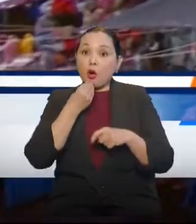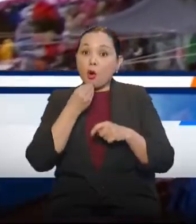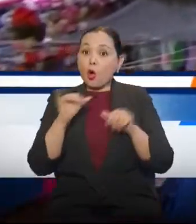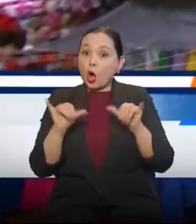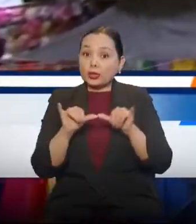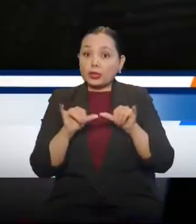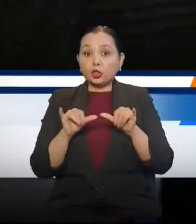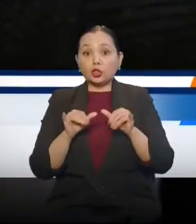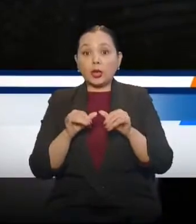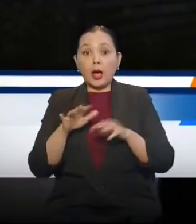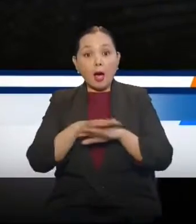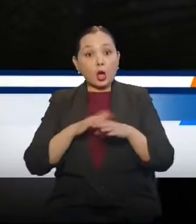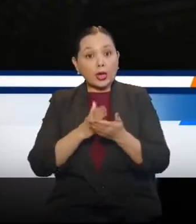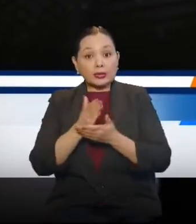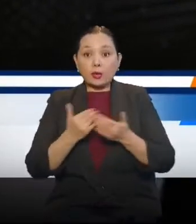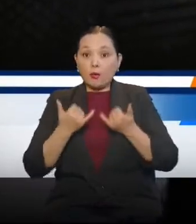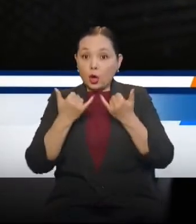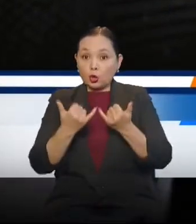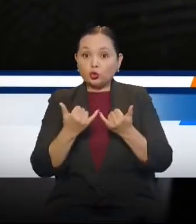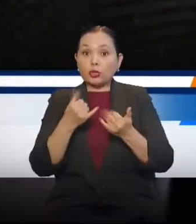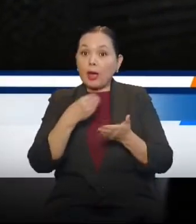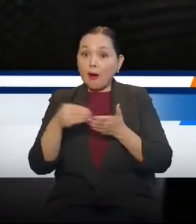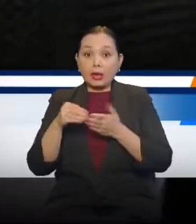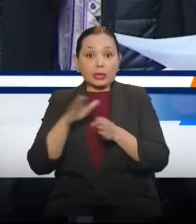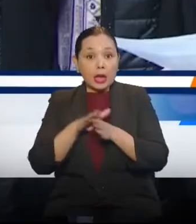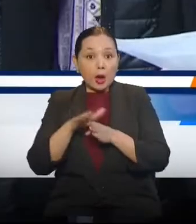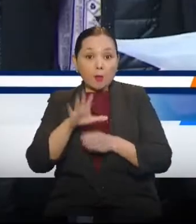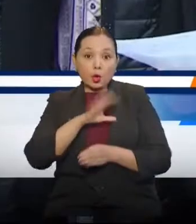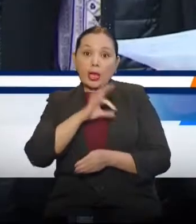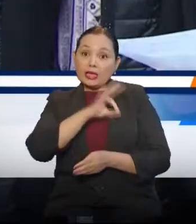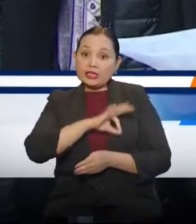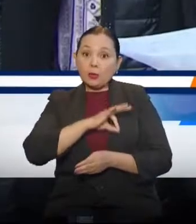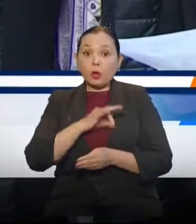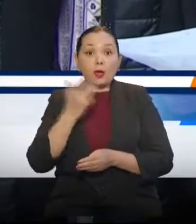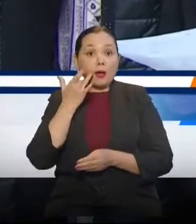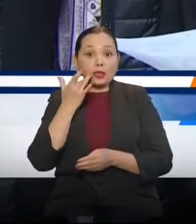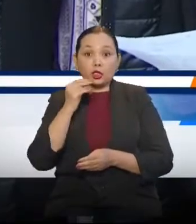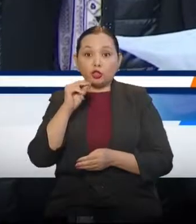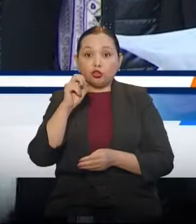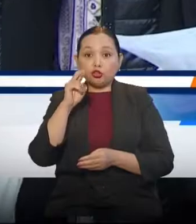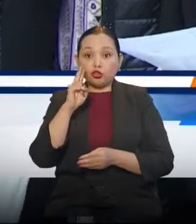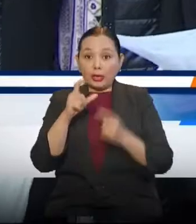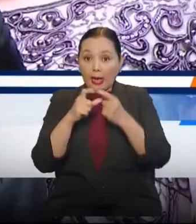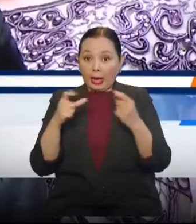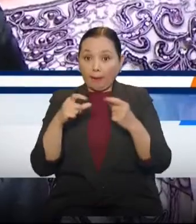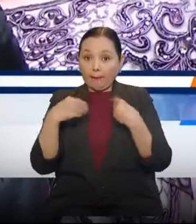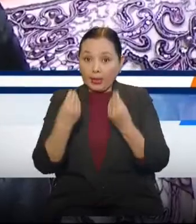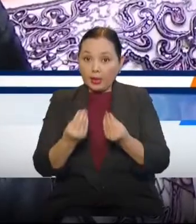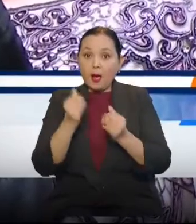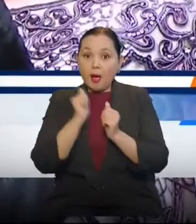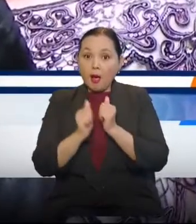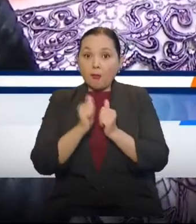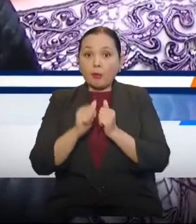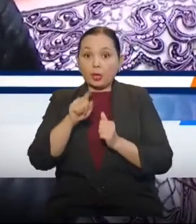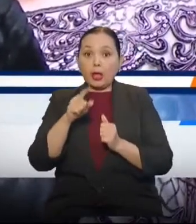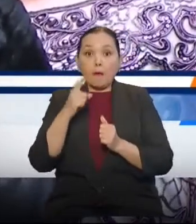va aholiga maishiy xizmat ko'rsatish shoxobchalarida xaridni amalga oshirgan iste'molchilarga odatda xarid cheki beriladi. Bunday cheklarning har birida